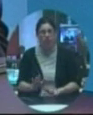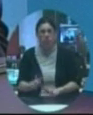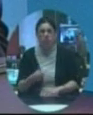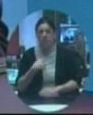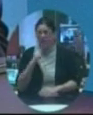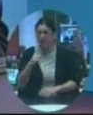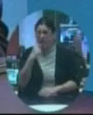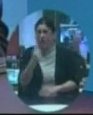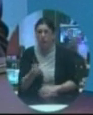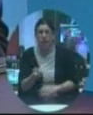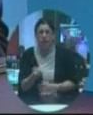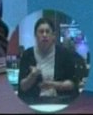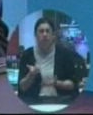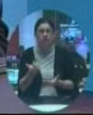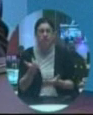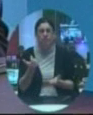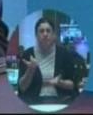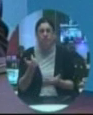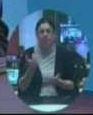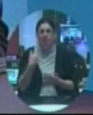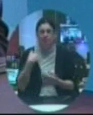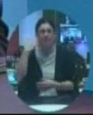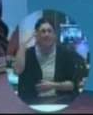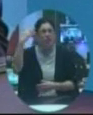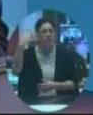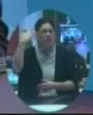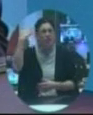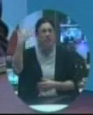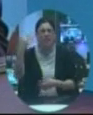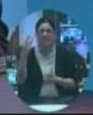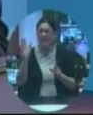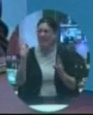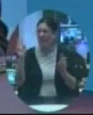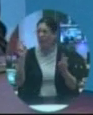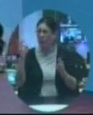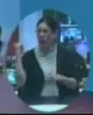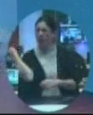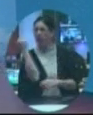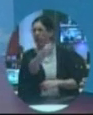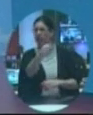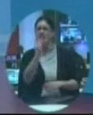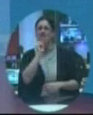לכם, שדמיינתי כאילו שהוא מכה את אמא שלי.